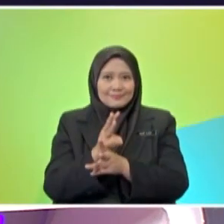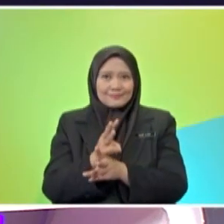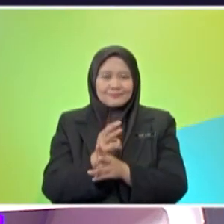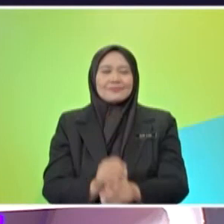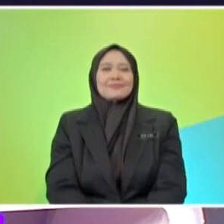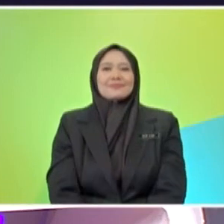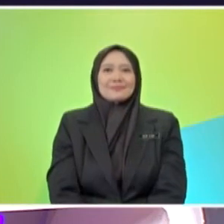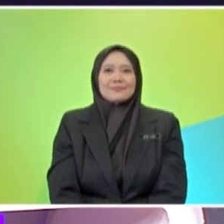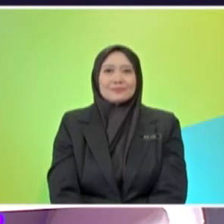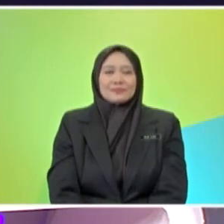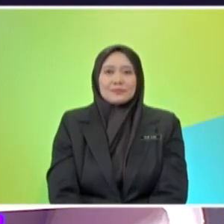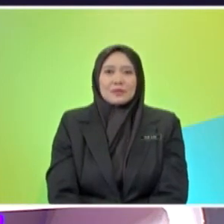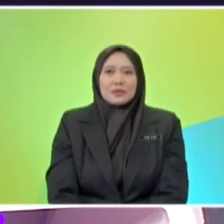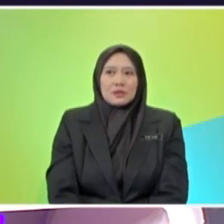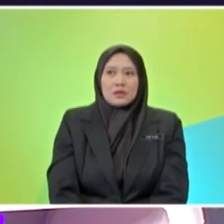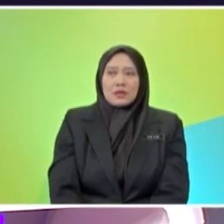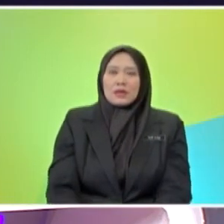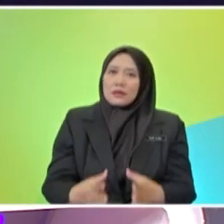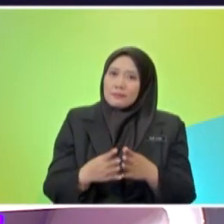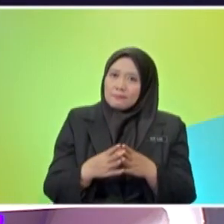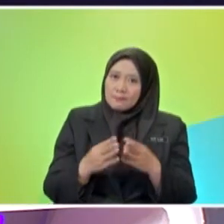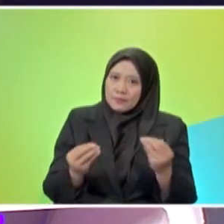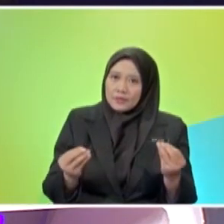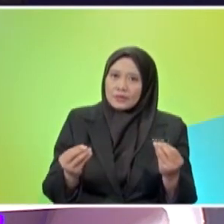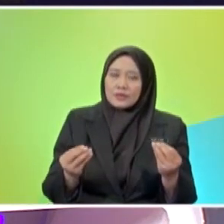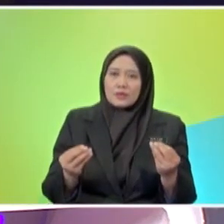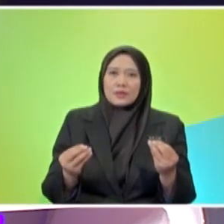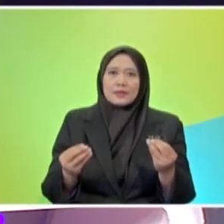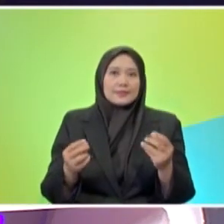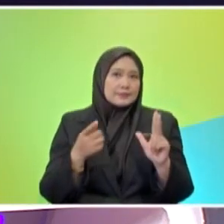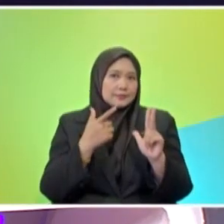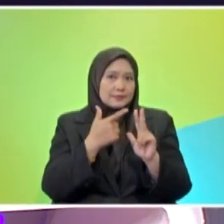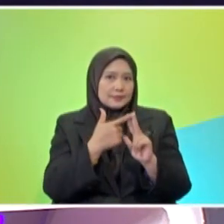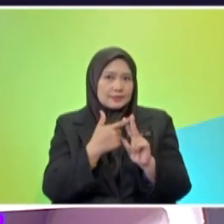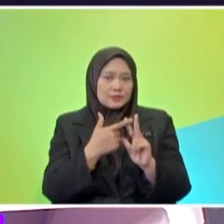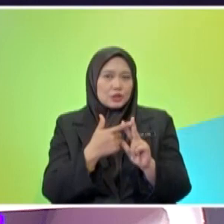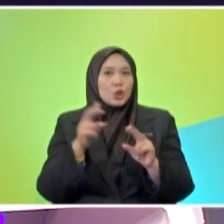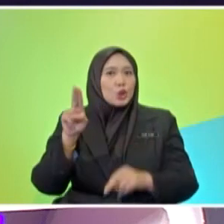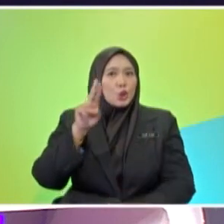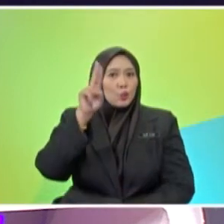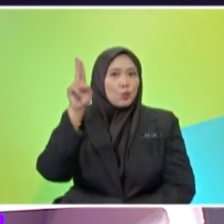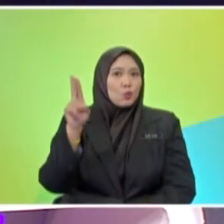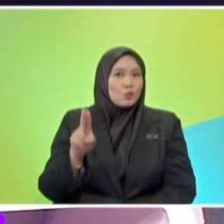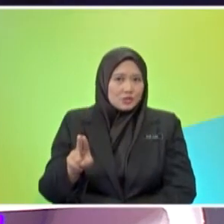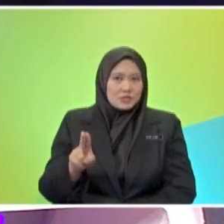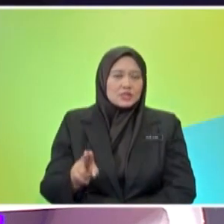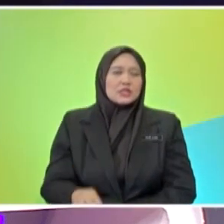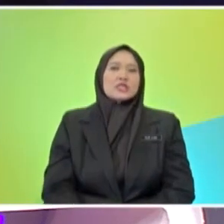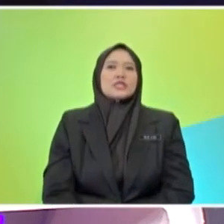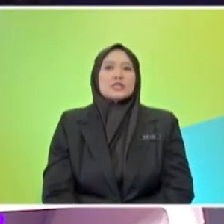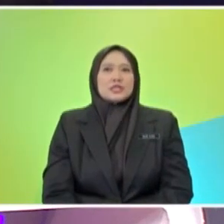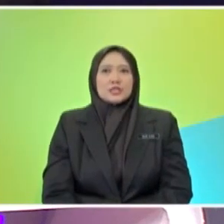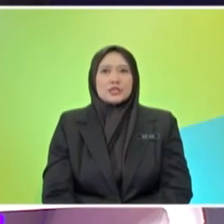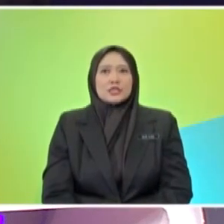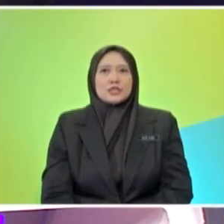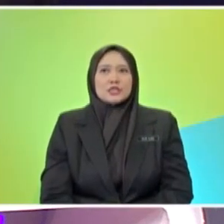pengatur caraan yang dibina tu sama tak dengan Irfan bina carta alih. So projek sebelum